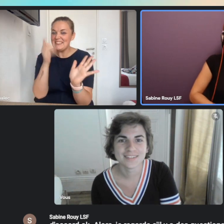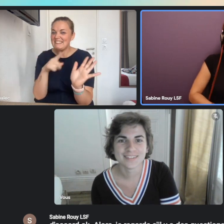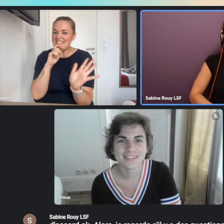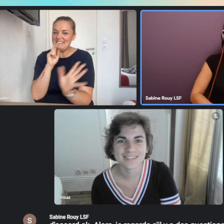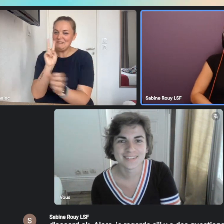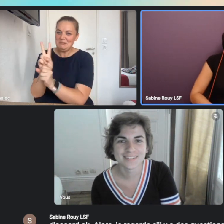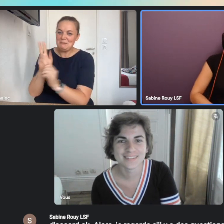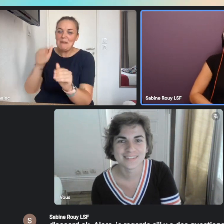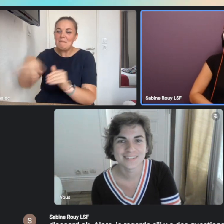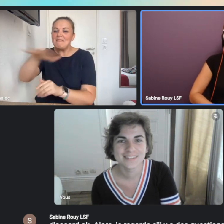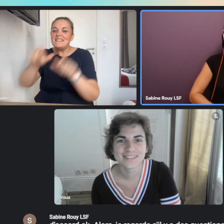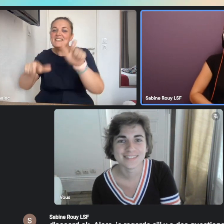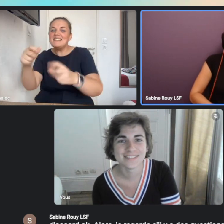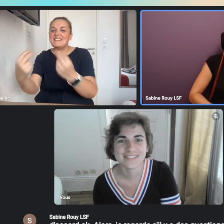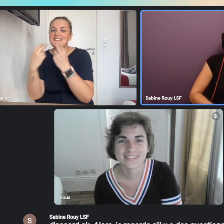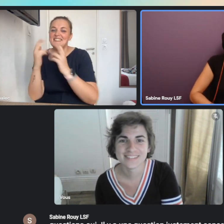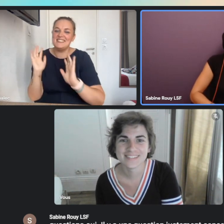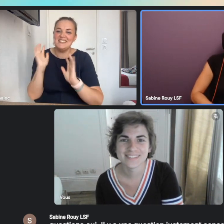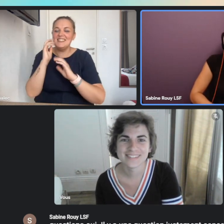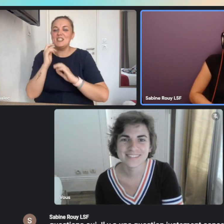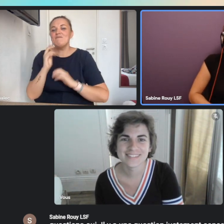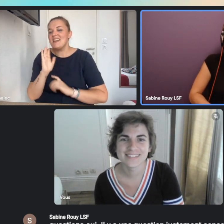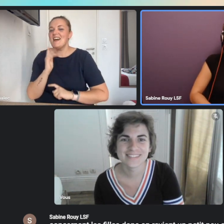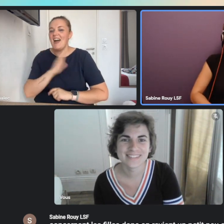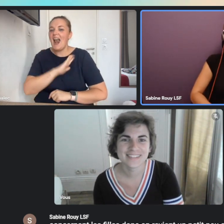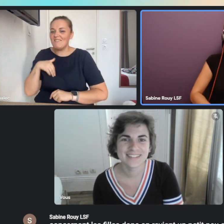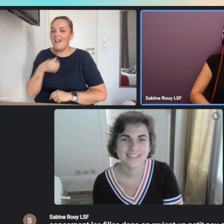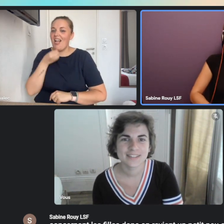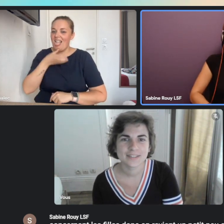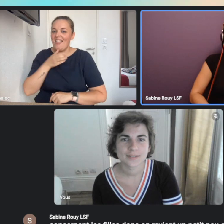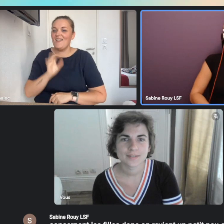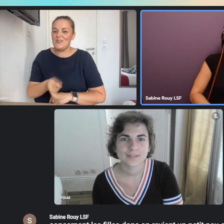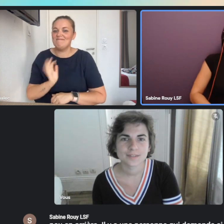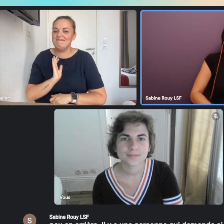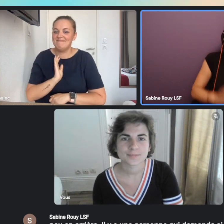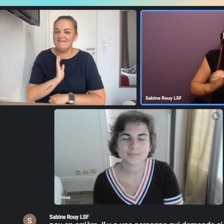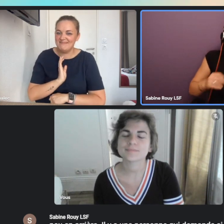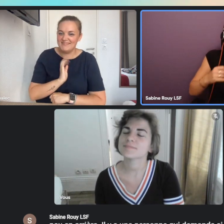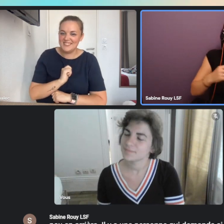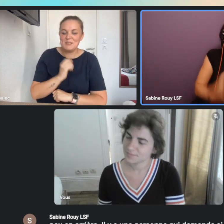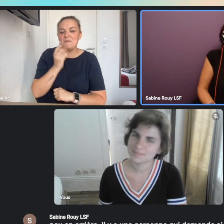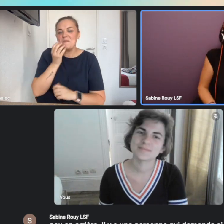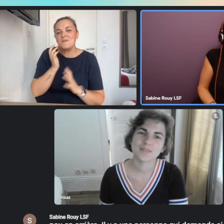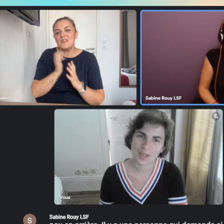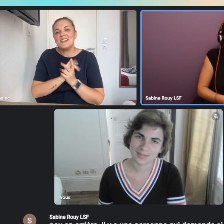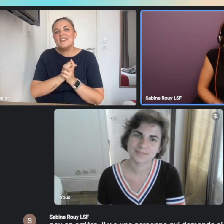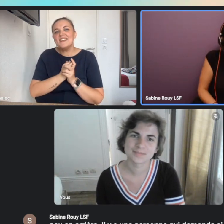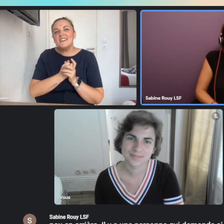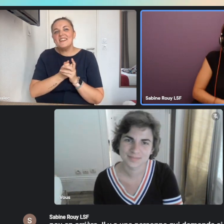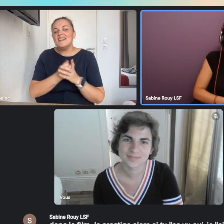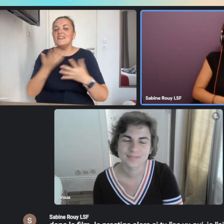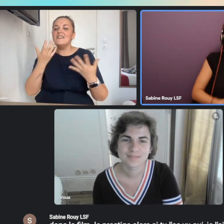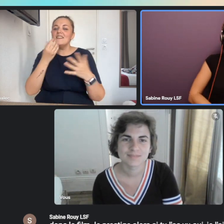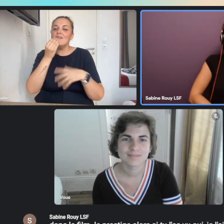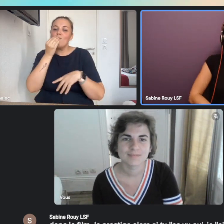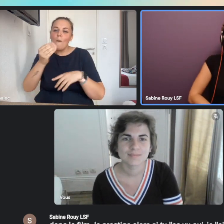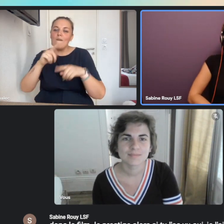Alors je voudrais pas trop en expliquer plus si jamais vous voulez le voir, parce que si jamais il y a des gens qui me regardent. Alors à la fin, on n'en revient pas, c'est vrai.